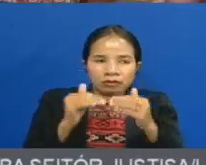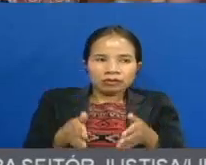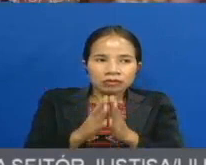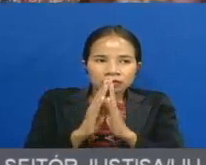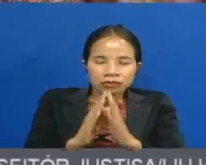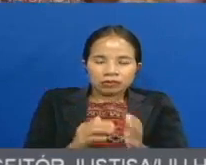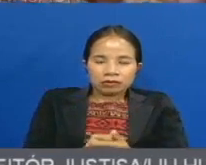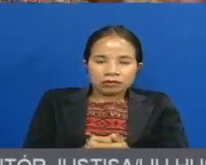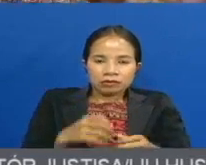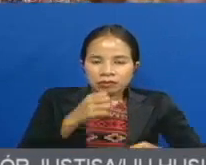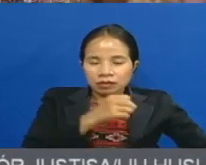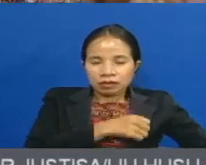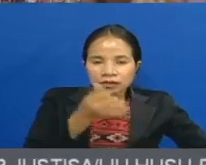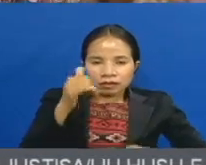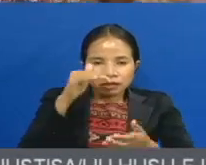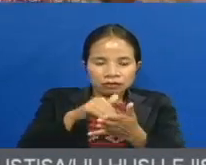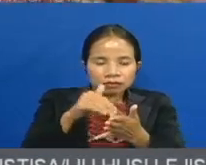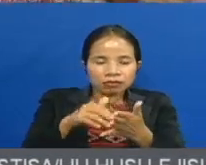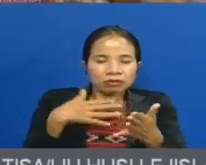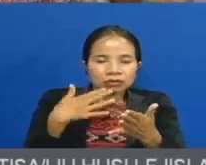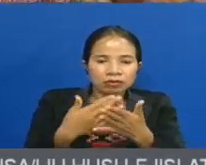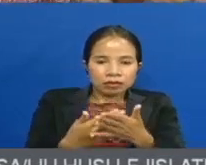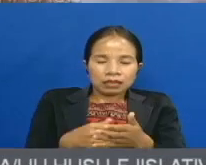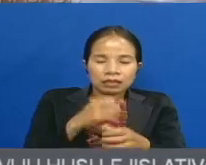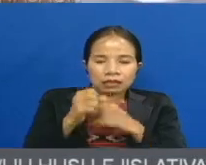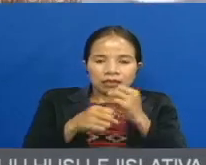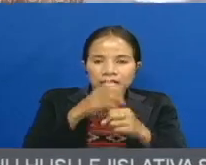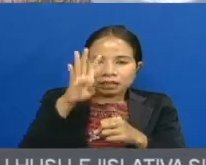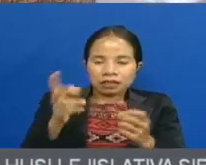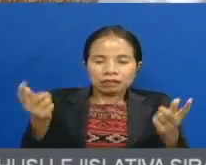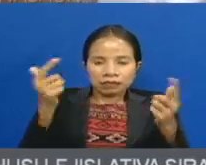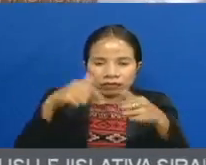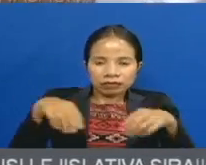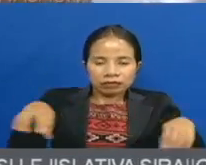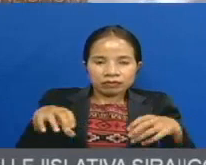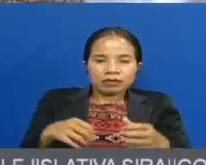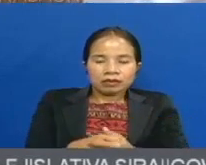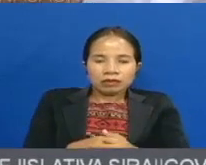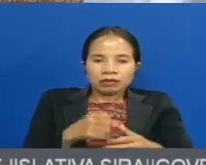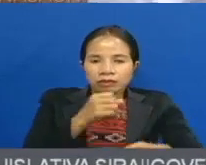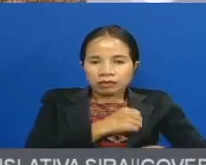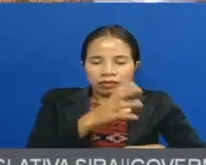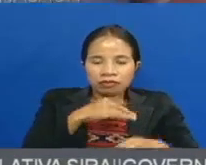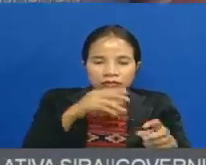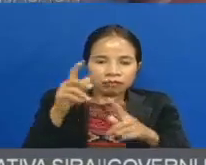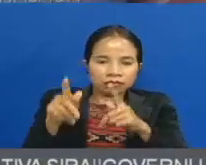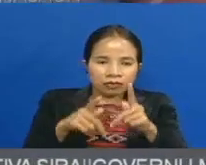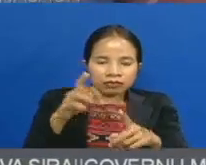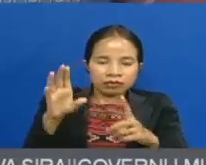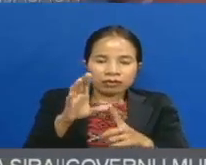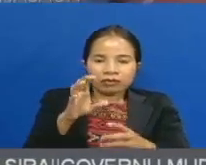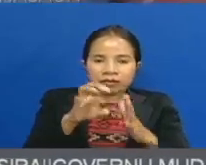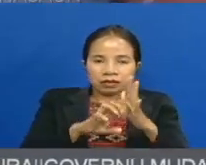oficiais militares hirakne, atu estuda hodiek, durante tinanhat, ne fila mais servi instituição no povo. Tenente